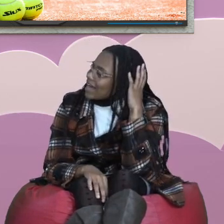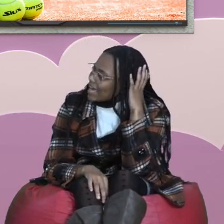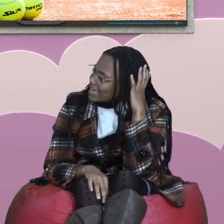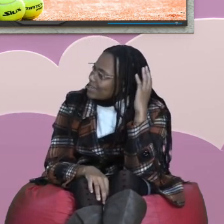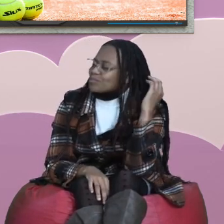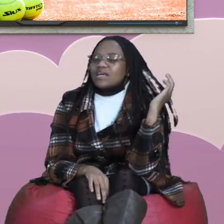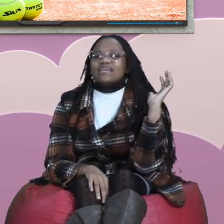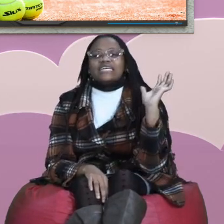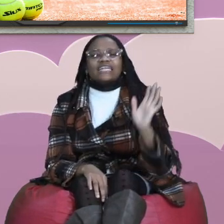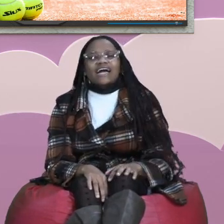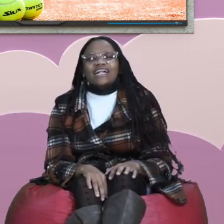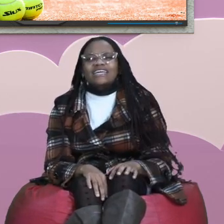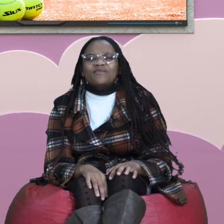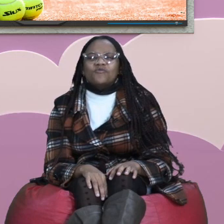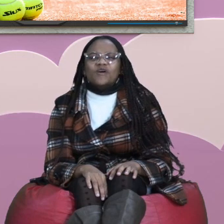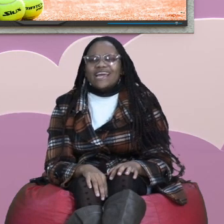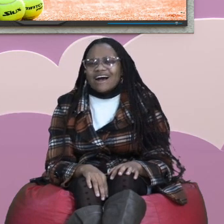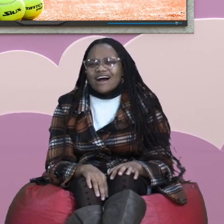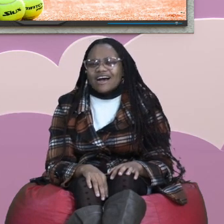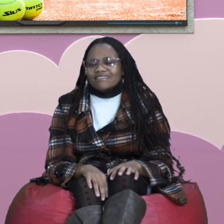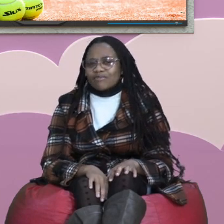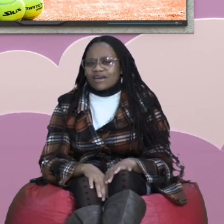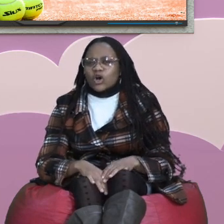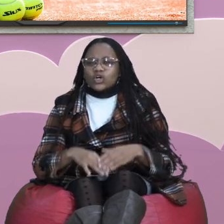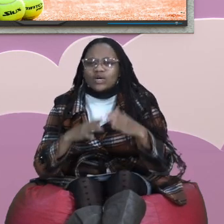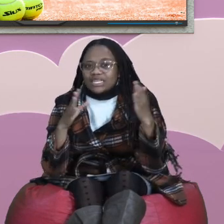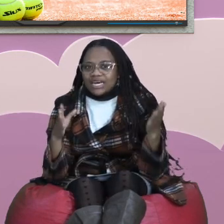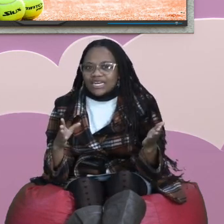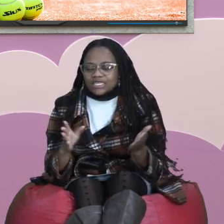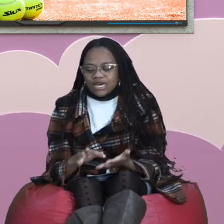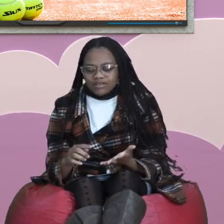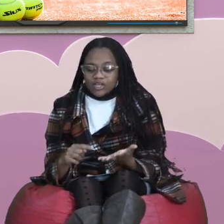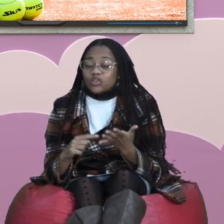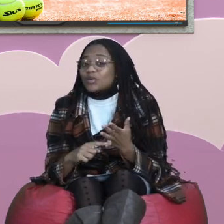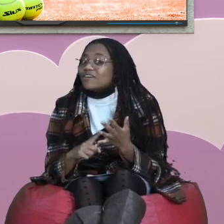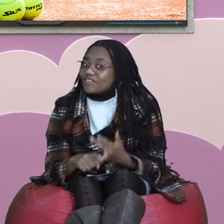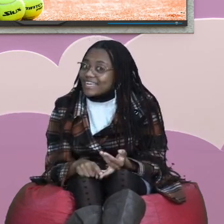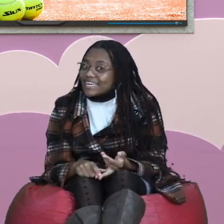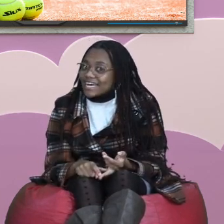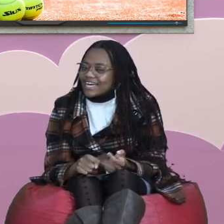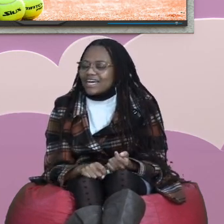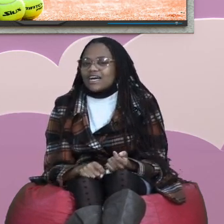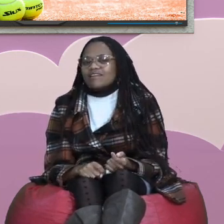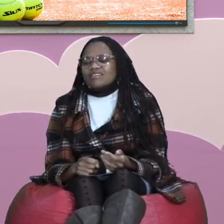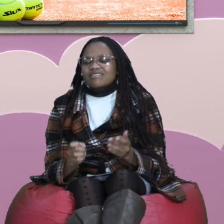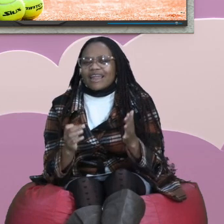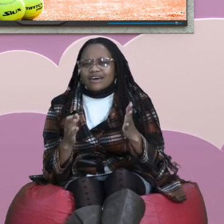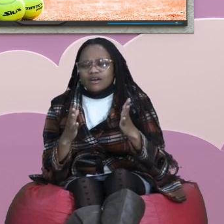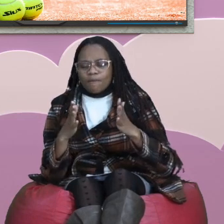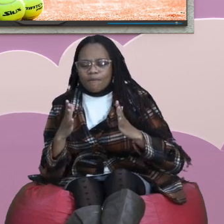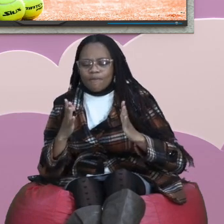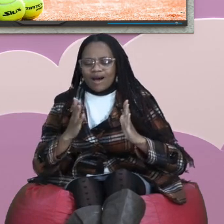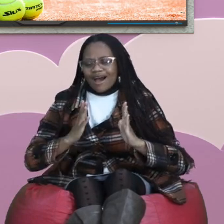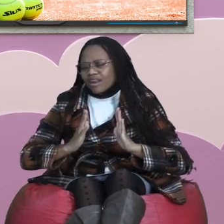goue hare. Sy trek altyd mooi aan. Sy bly in 'n groot huis. Sy het 2 vriende en sy is